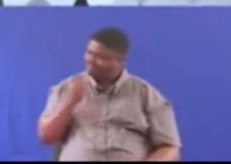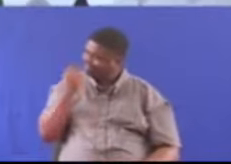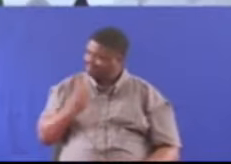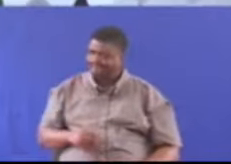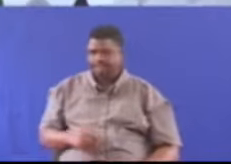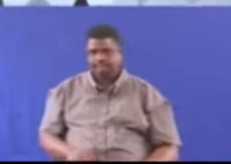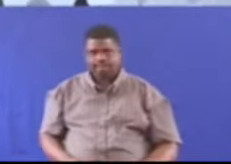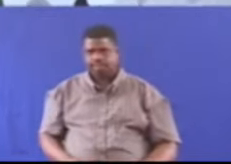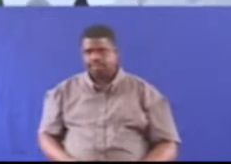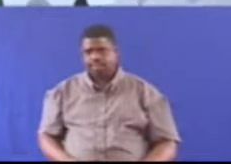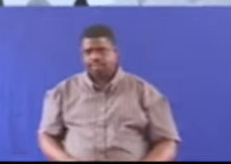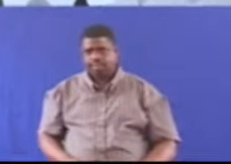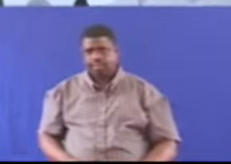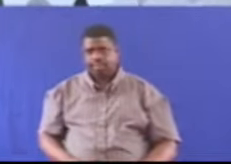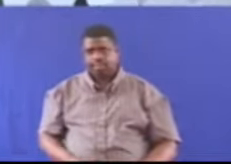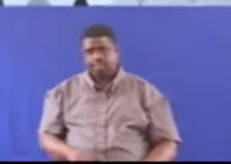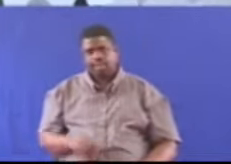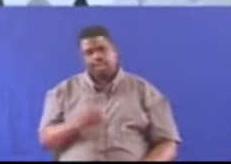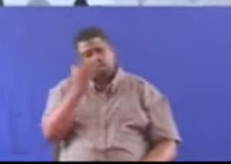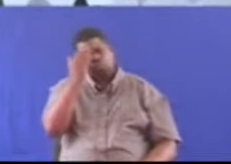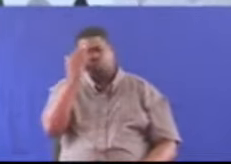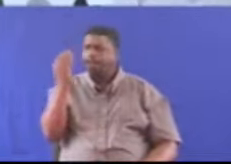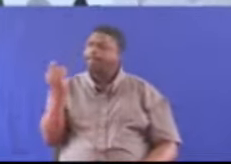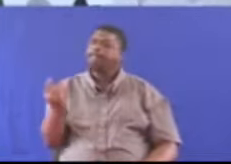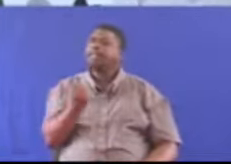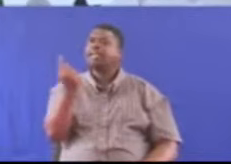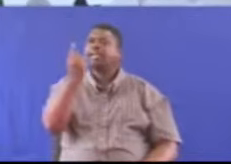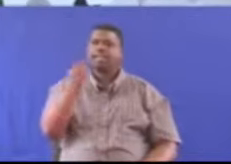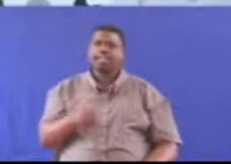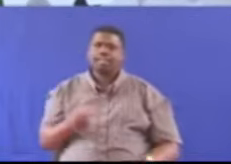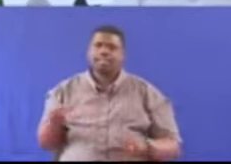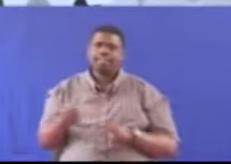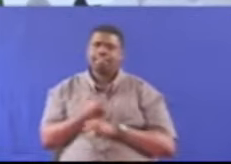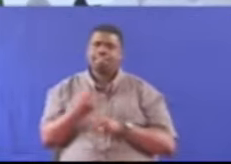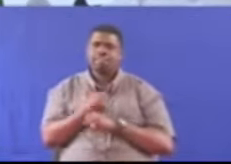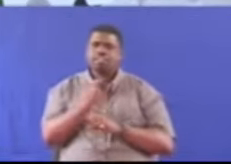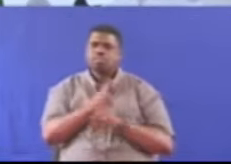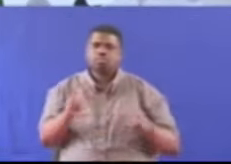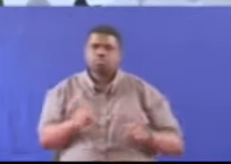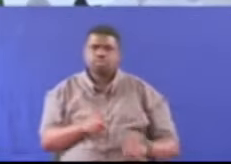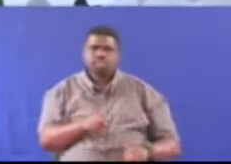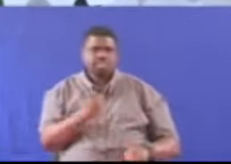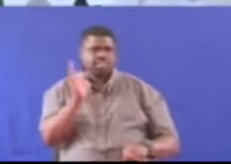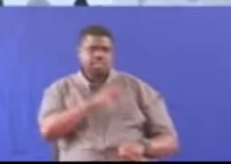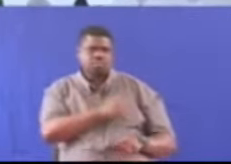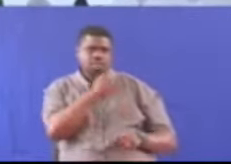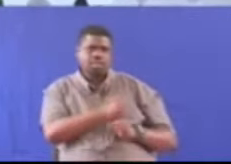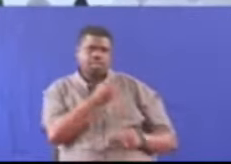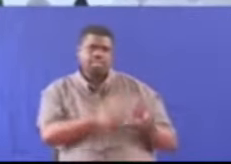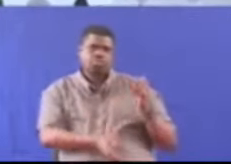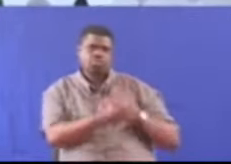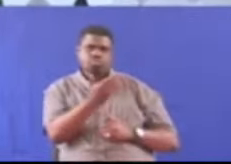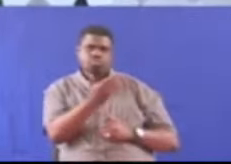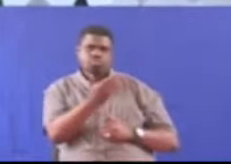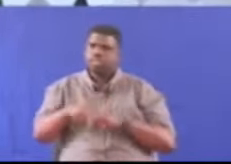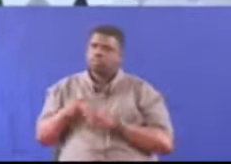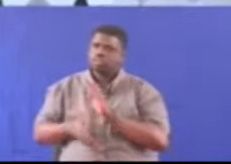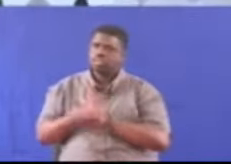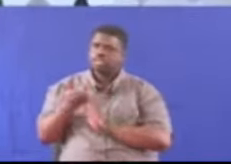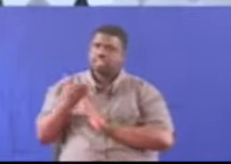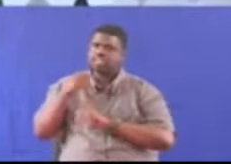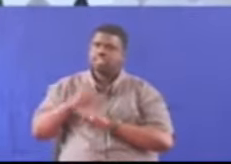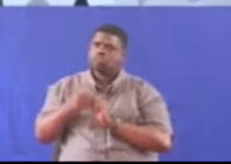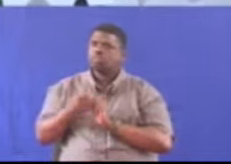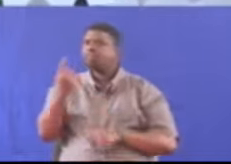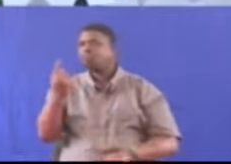pekee. Aliyejua yeye peke yake na ikaifanya isiwe siku ya kazi asubuhi. Kazi leo zitaanza saa 11. Yaani